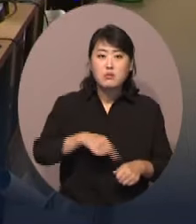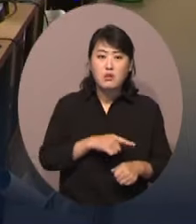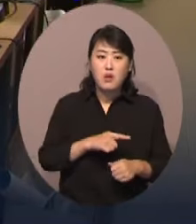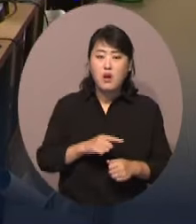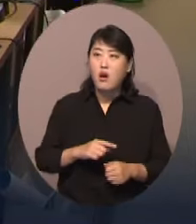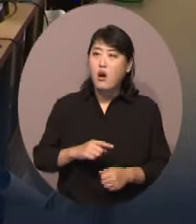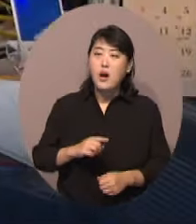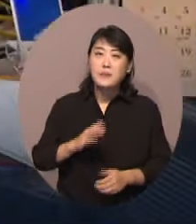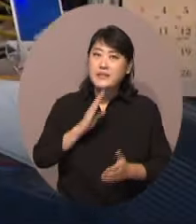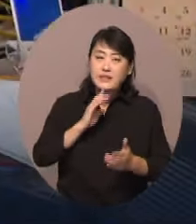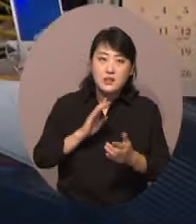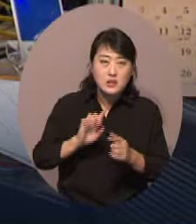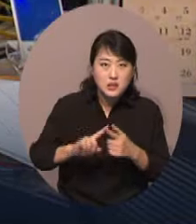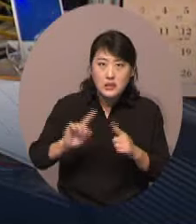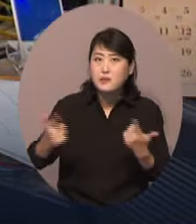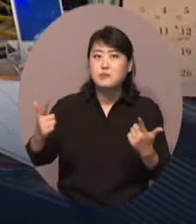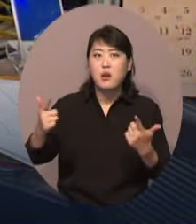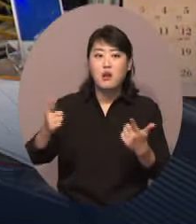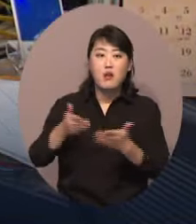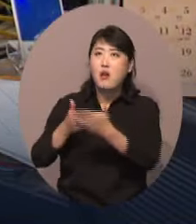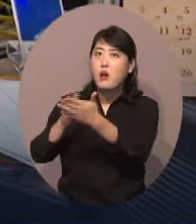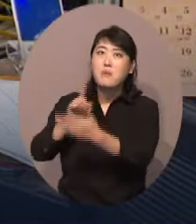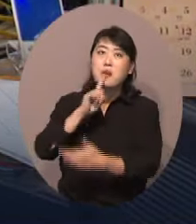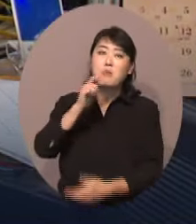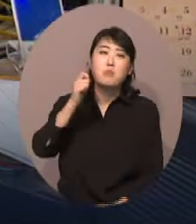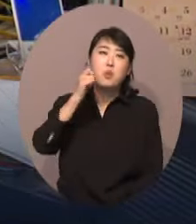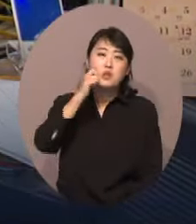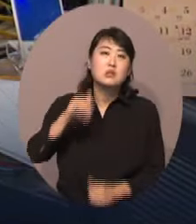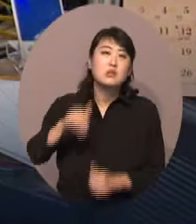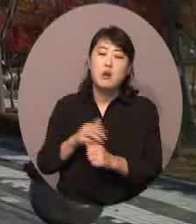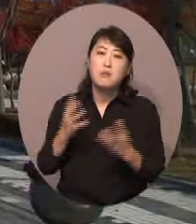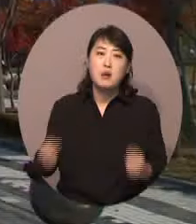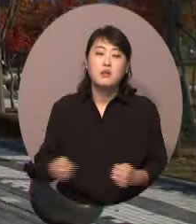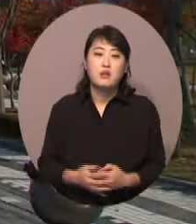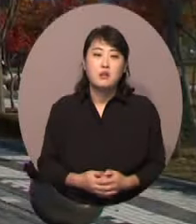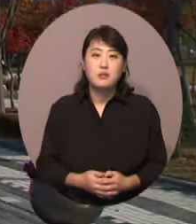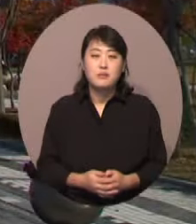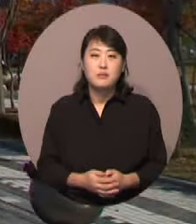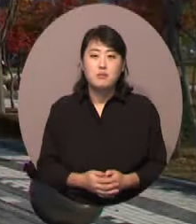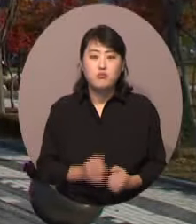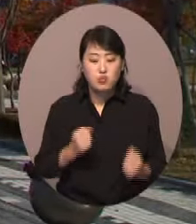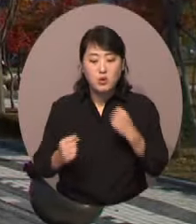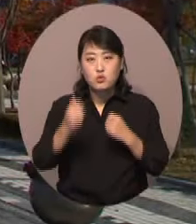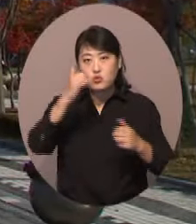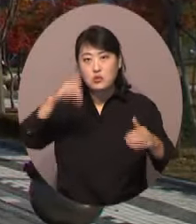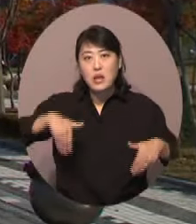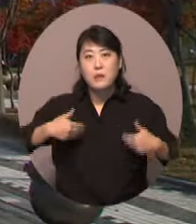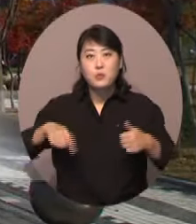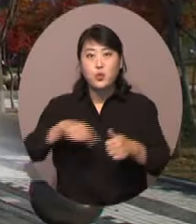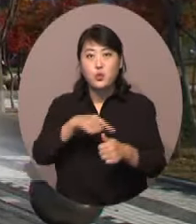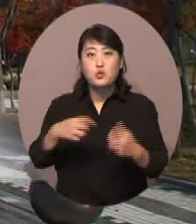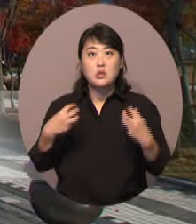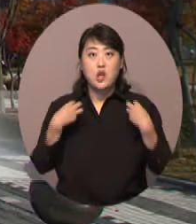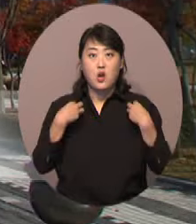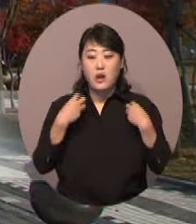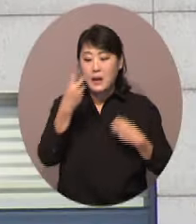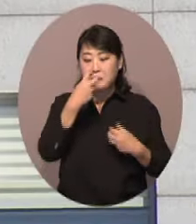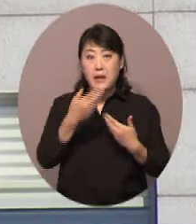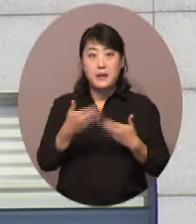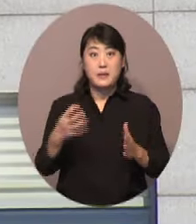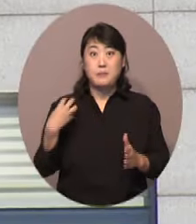부담합니다라고 할 수 없는 상황이 훨씬 더 많이 있어요 그럼에도 충남교육청 감사관실은 설문